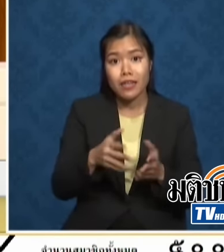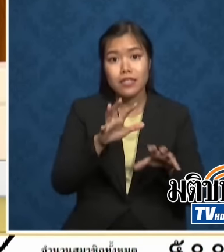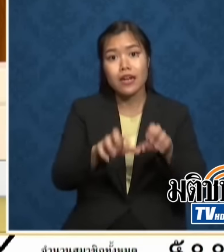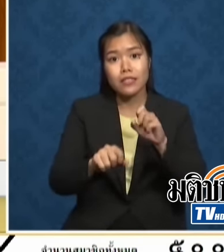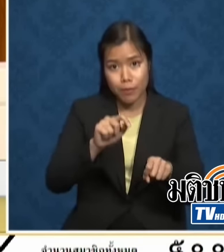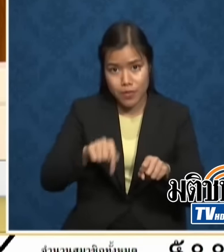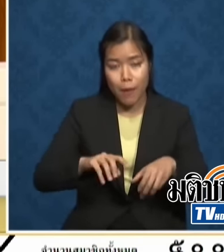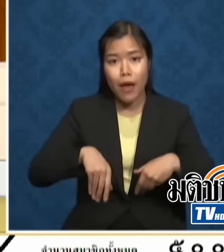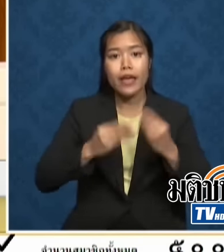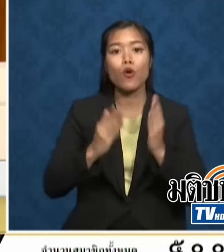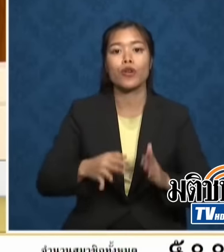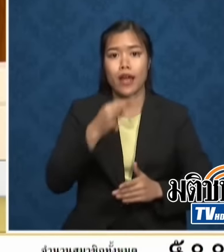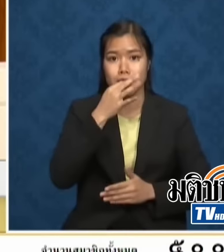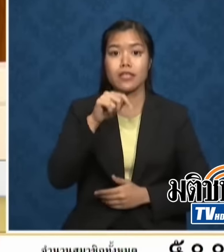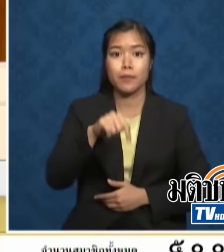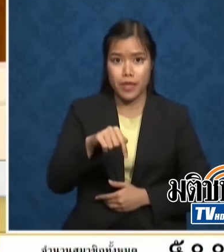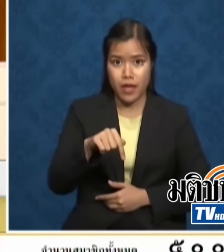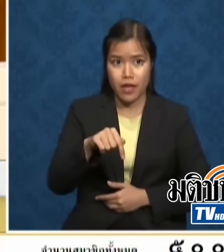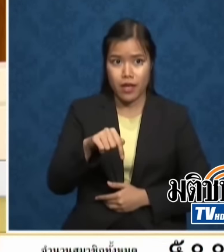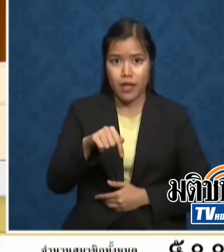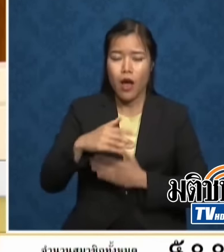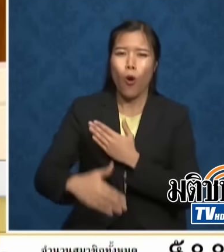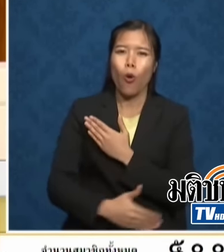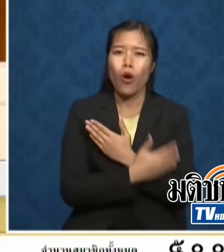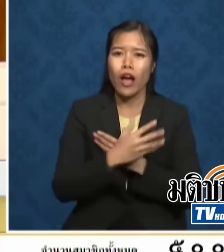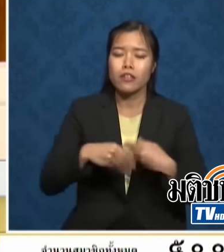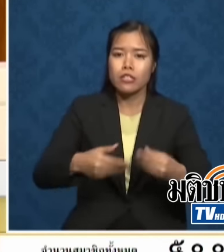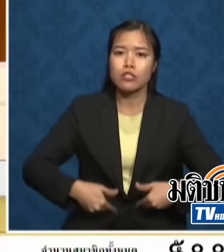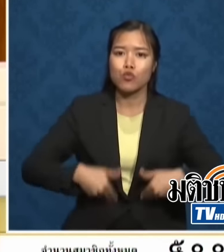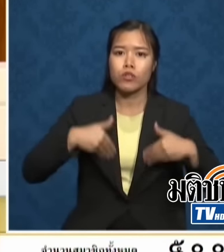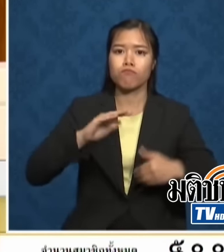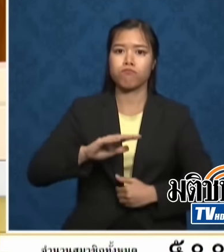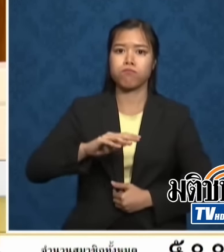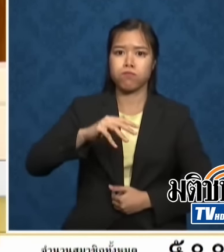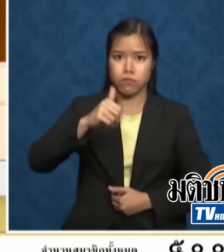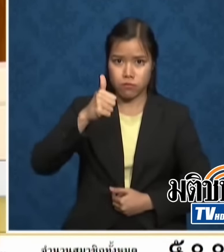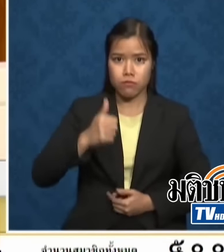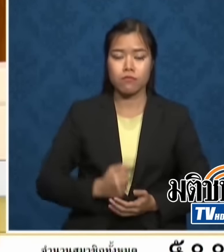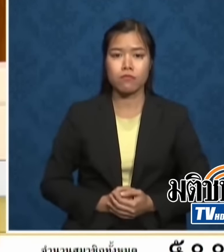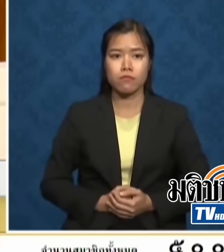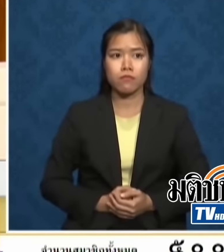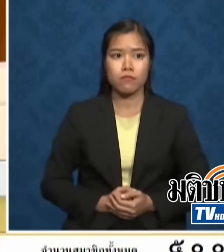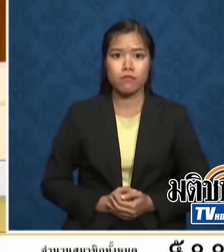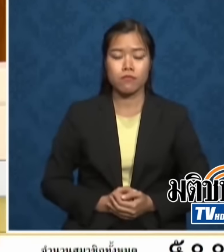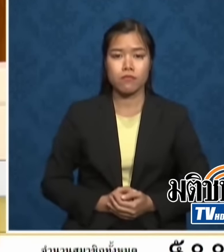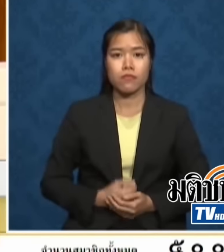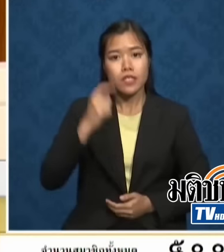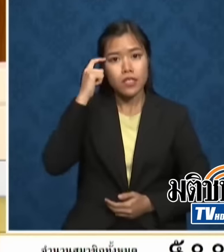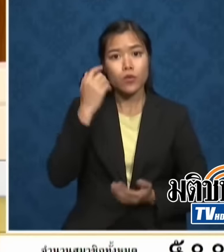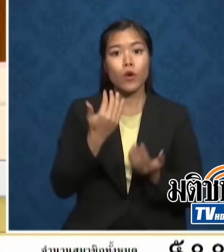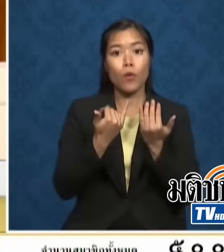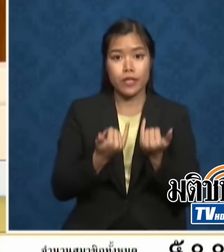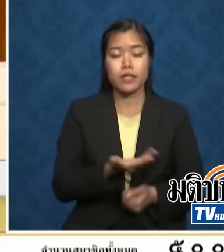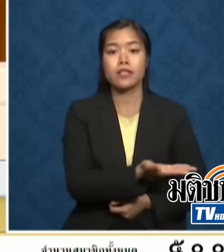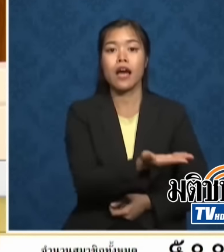งนะครับได้มีโอกาสลืมตาอ้าปากนะครับผมถือว่าวันนี้พวกเรานะครับในฐ